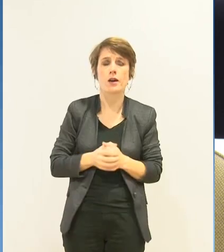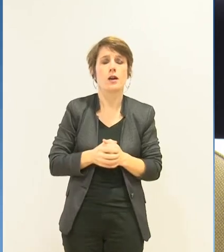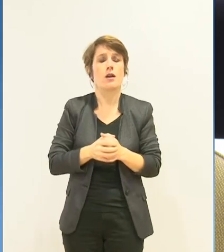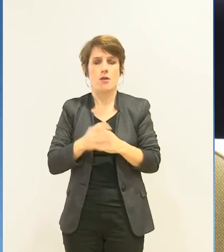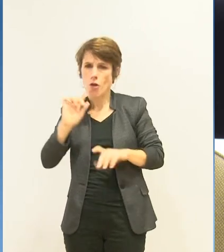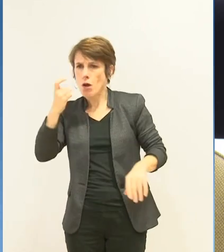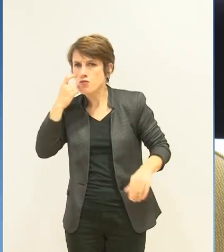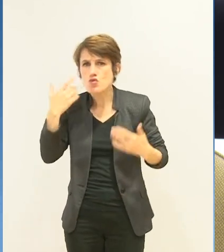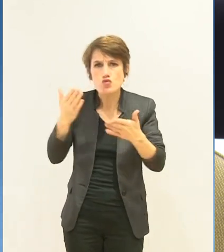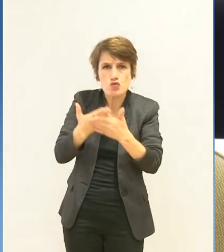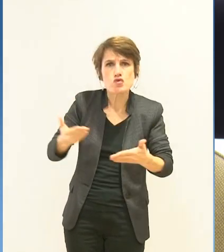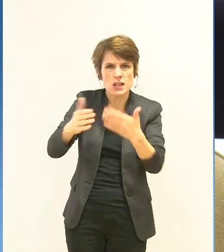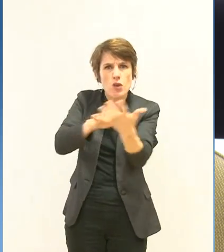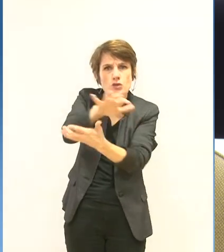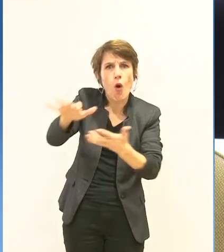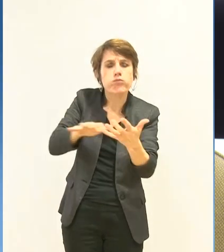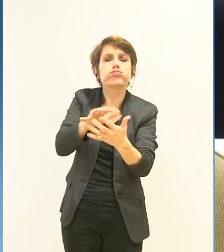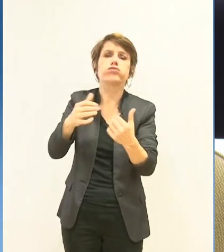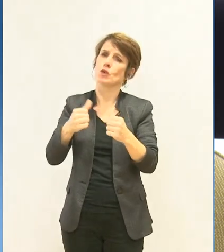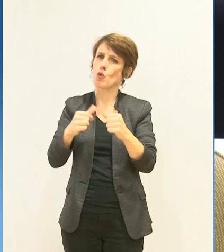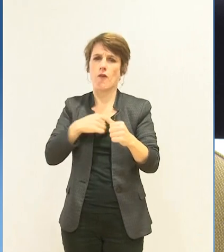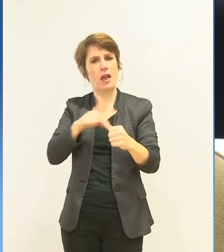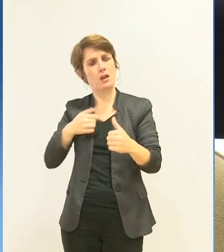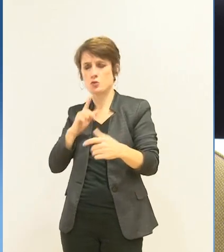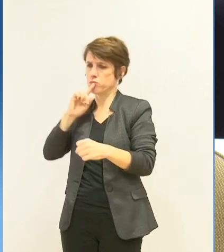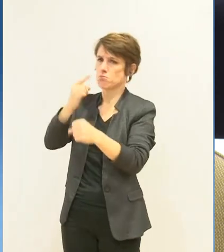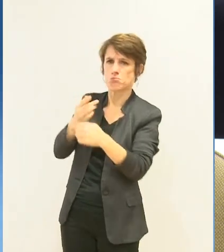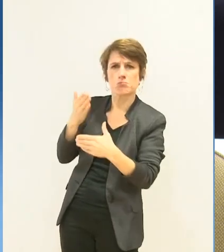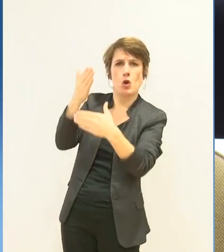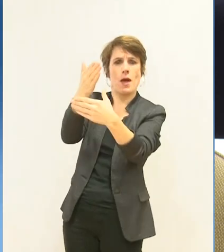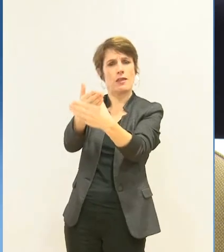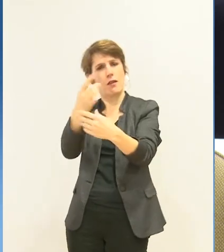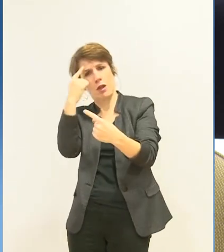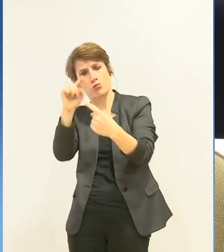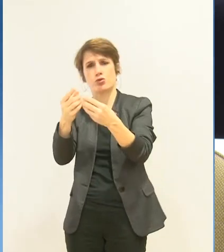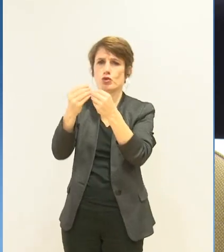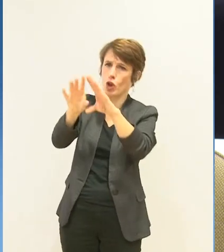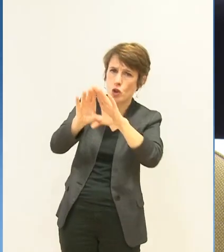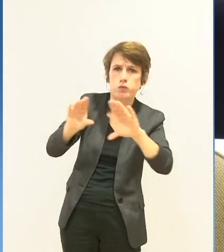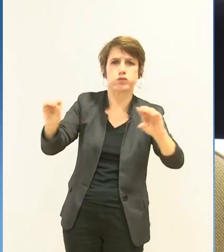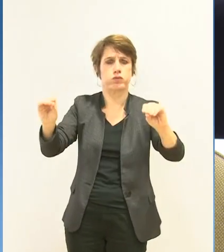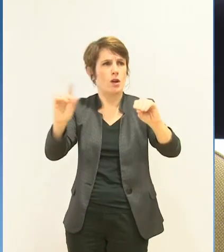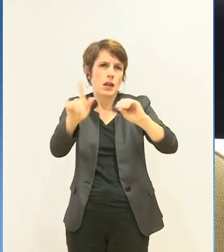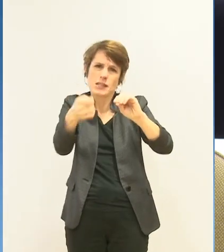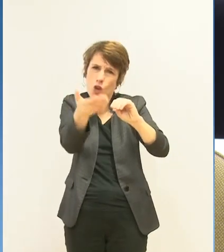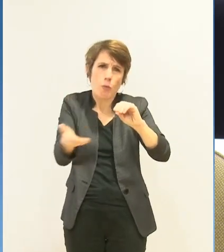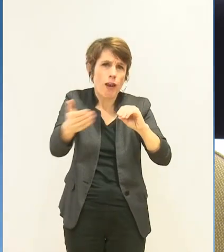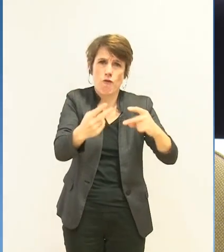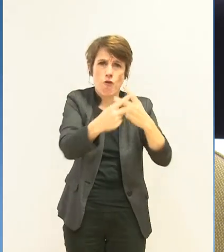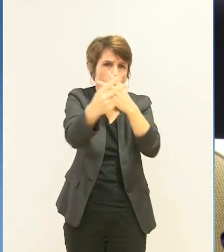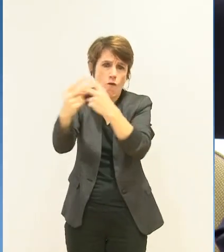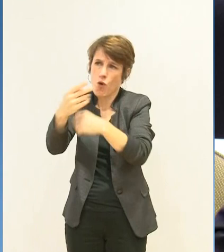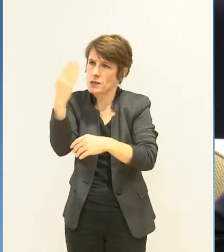avons pris des mesures nécessaires pour lutter contre ces j'agis ces agissements qui compromettent la sérénité à laquelle elle aspire légitimement chaque